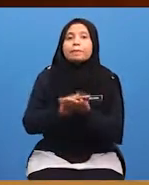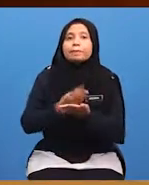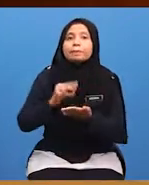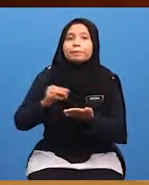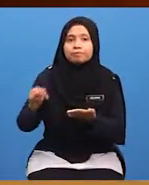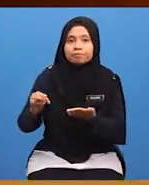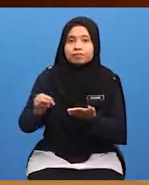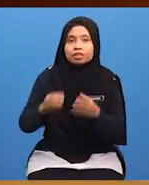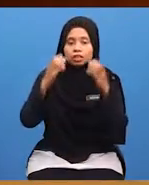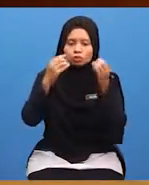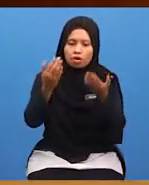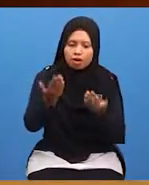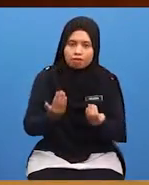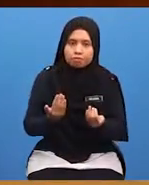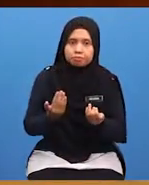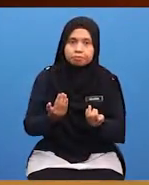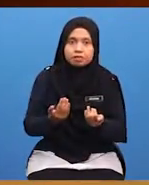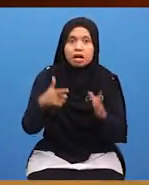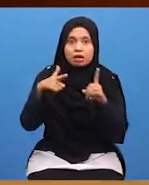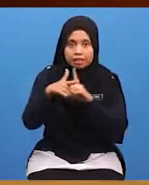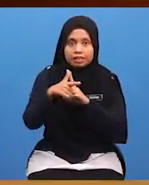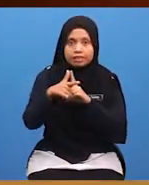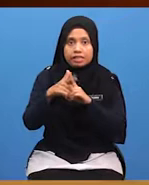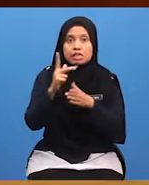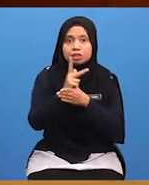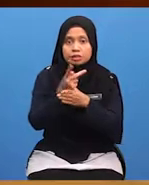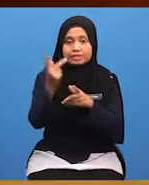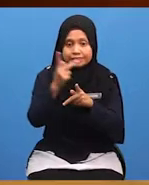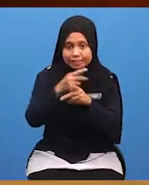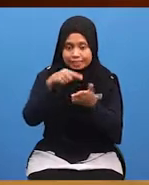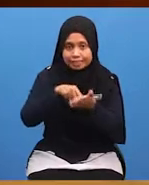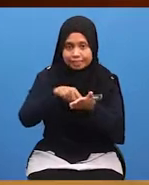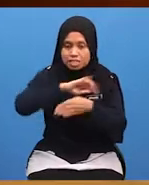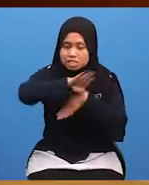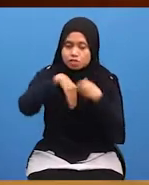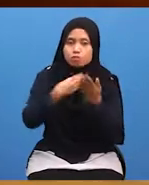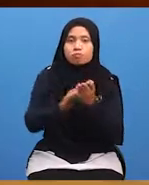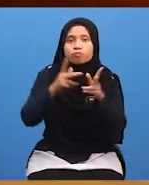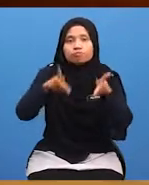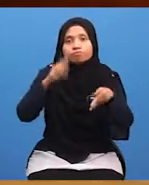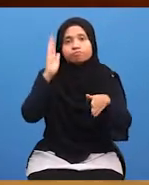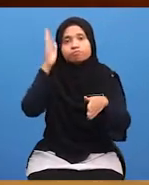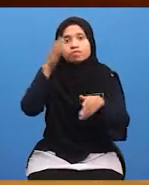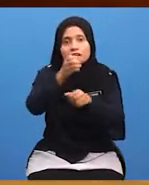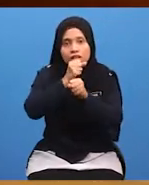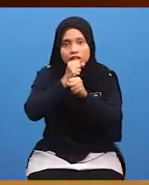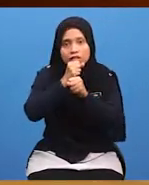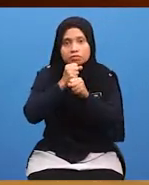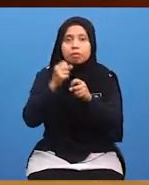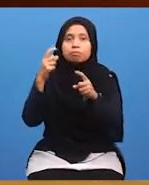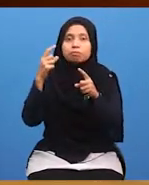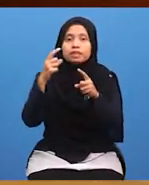pelajar, cikgu berharap melalui perkongsian pada kali ini, semua pelajar akan berjaya mencapai